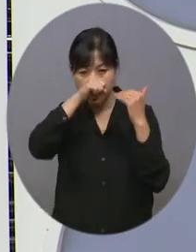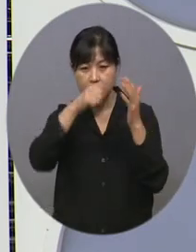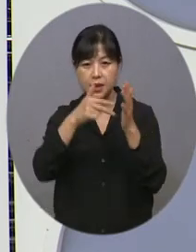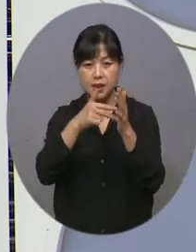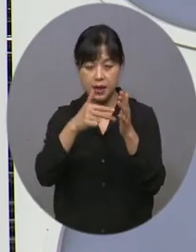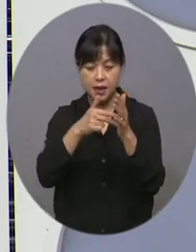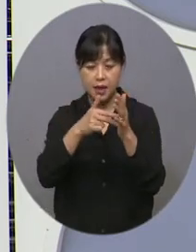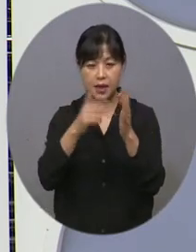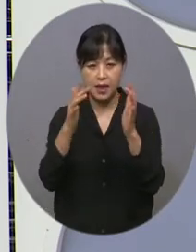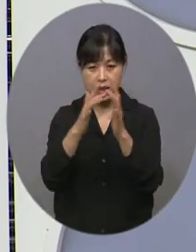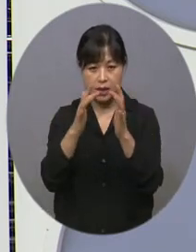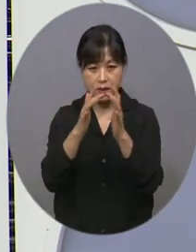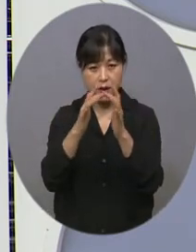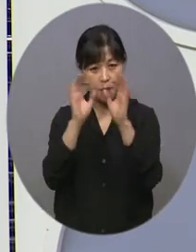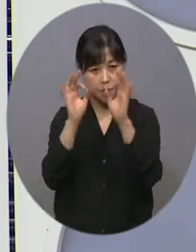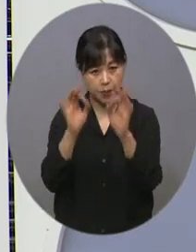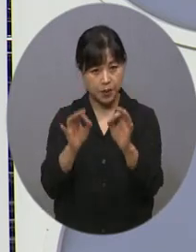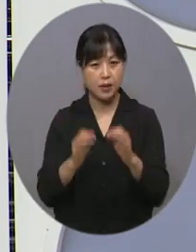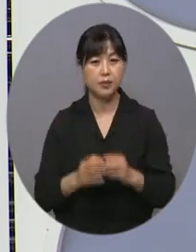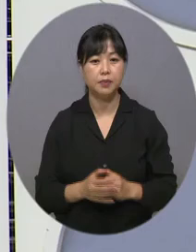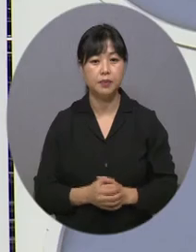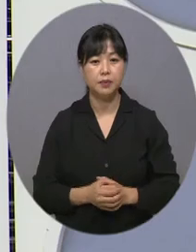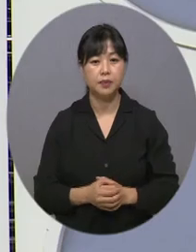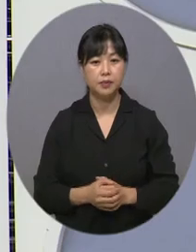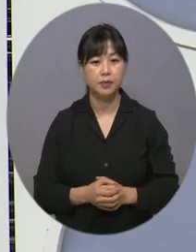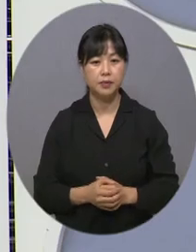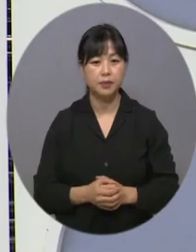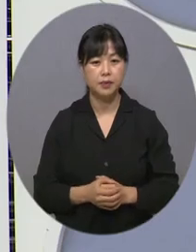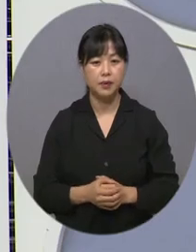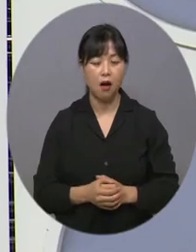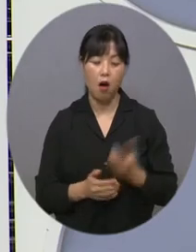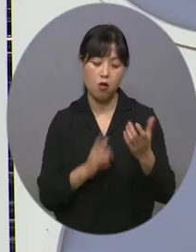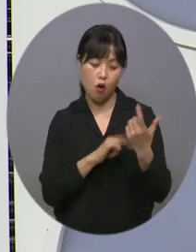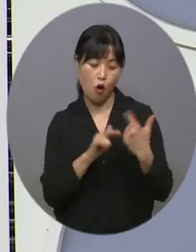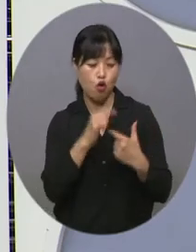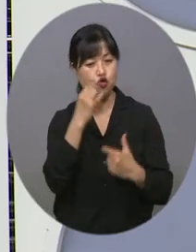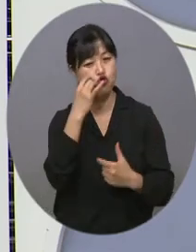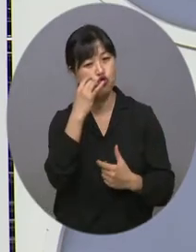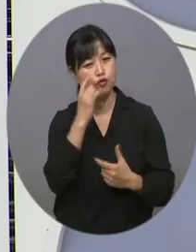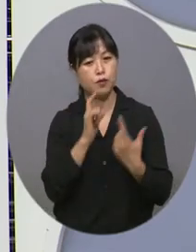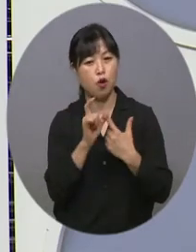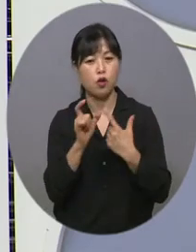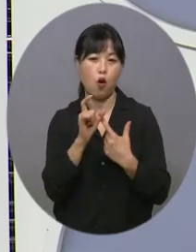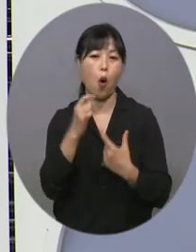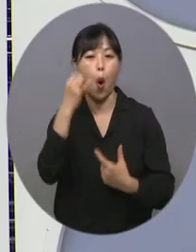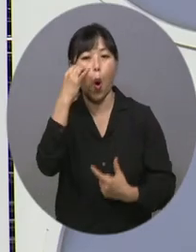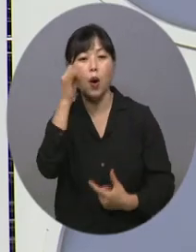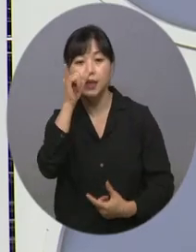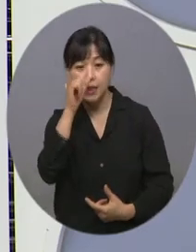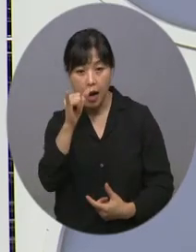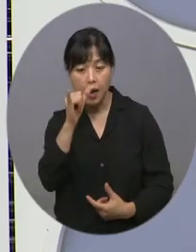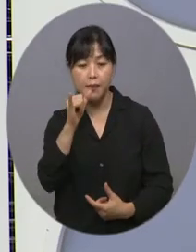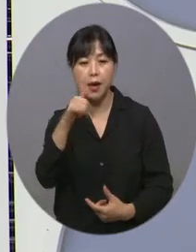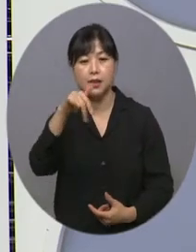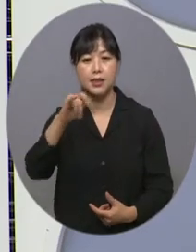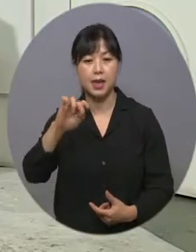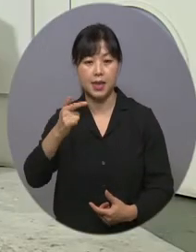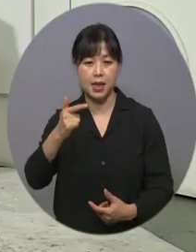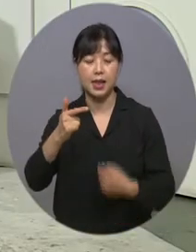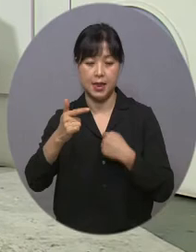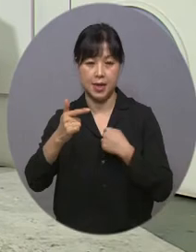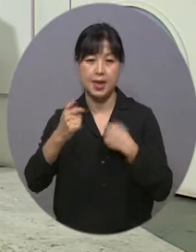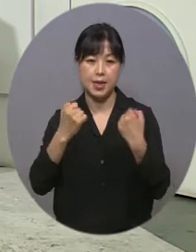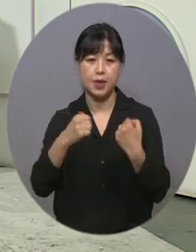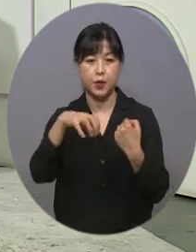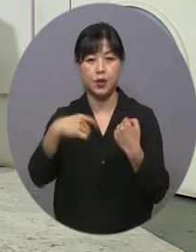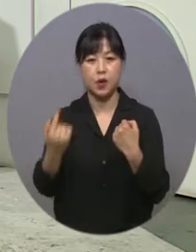아프리카 재단 웹사이트를 통해서 이거 가지고 좀 더 궁금한 점이 많다, 더 알아봐야 되겠다. 그러면 저희 재단을 찾아오셔서 저희 뭐